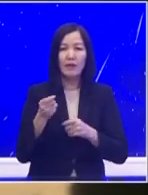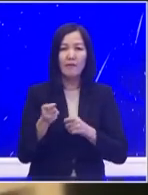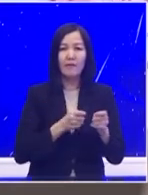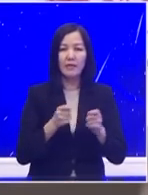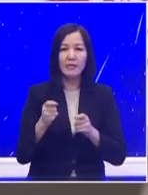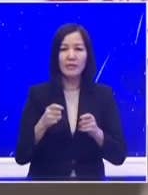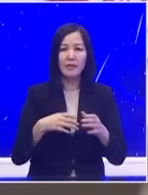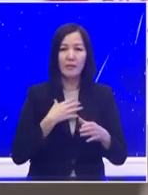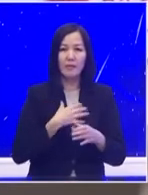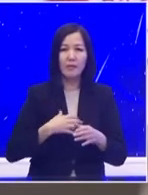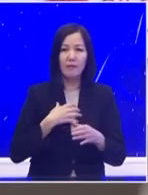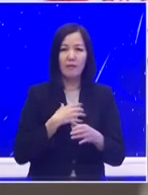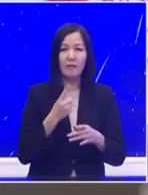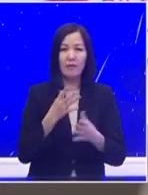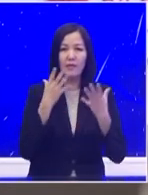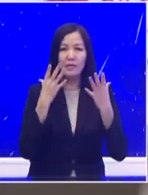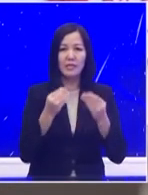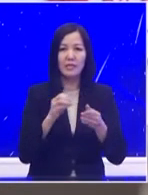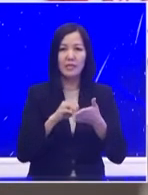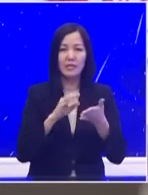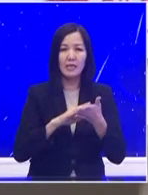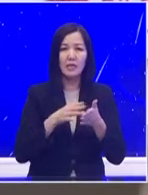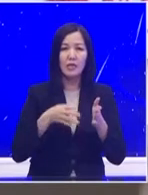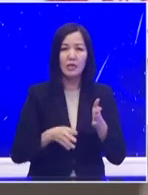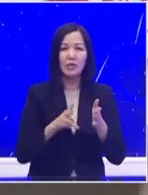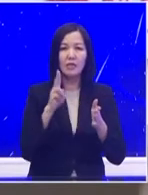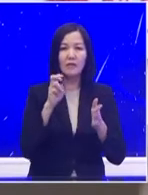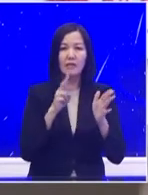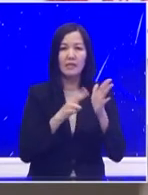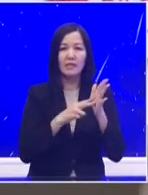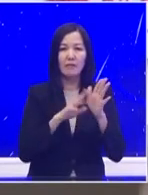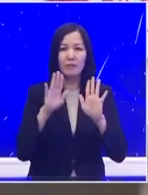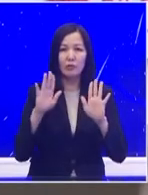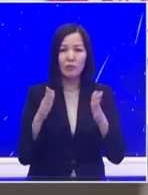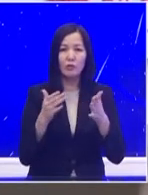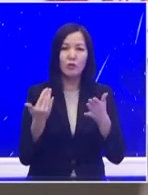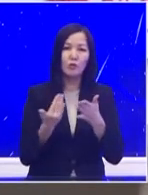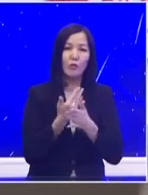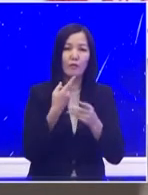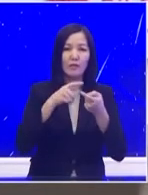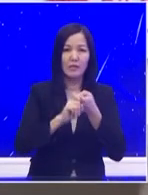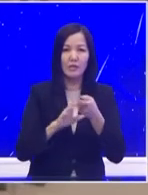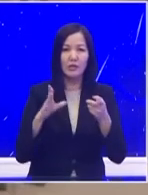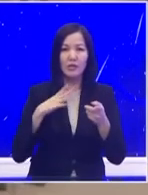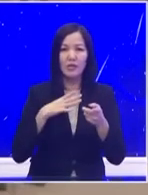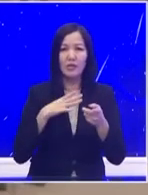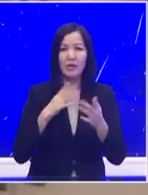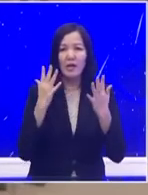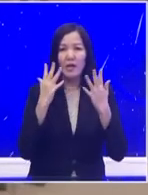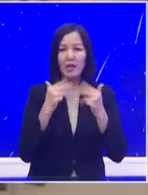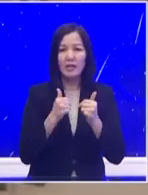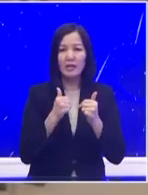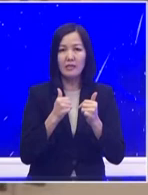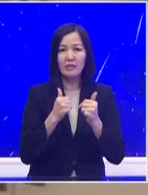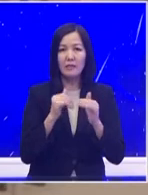бьют тревогу. За сутки в Италии зарегистрированы 4207 новых случаев заражения коронавирусом. И эта цифра